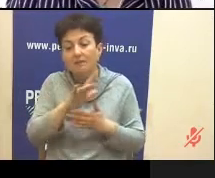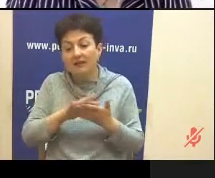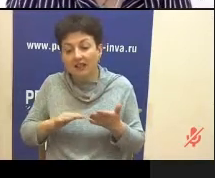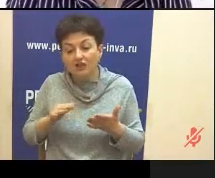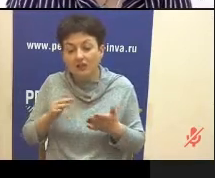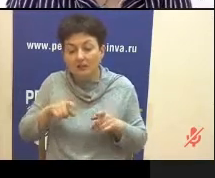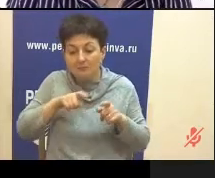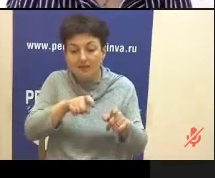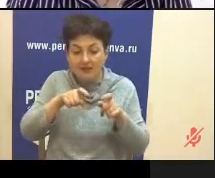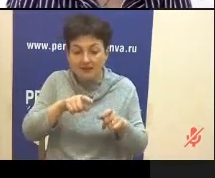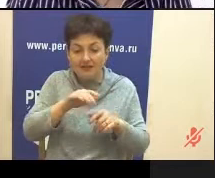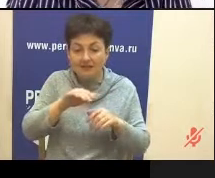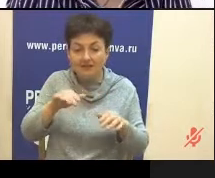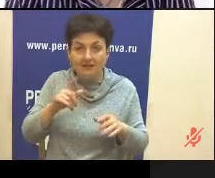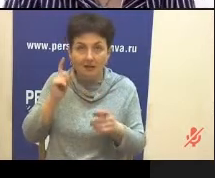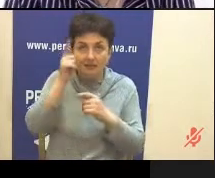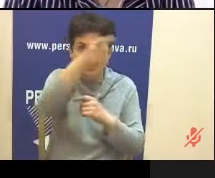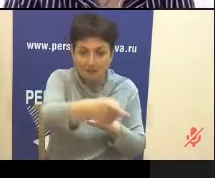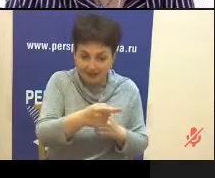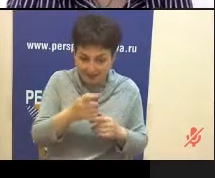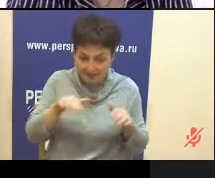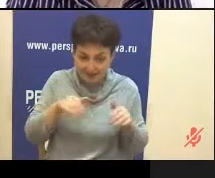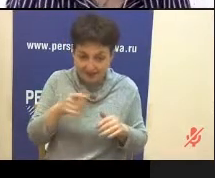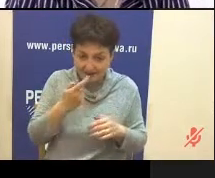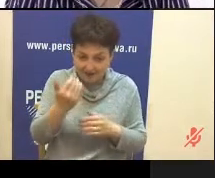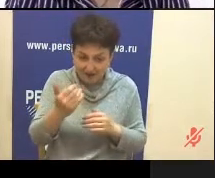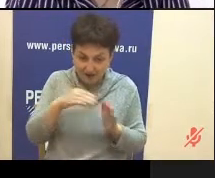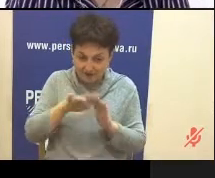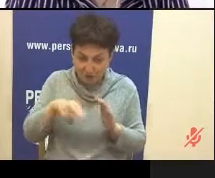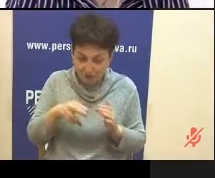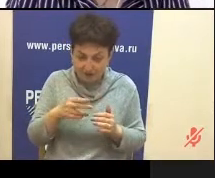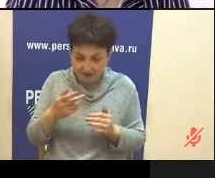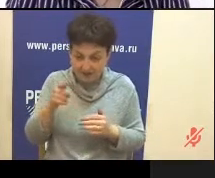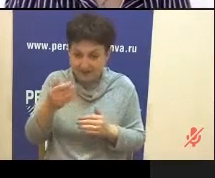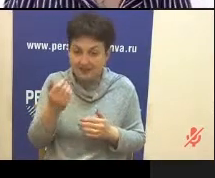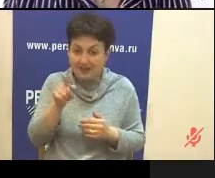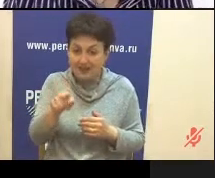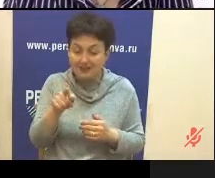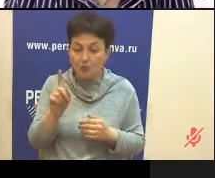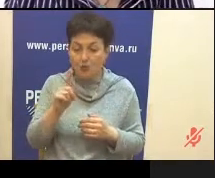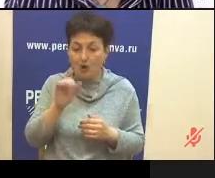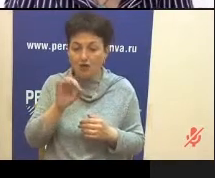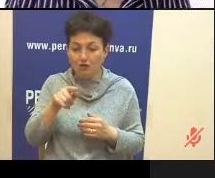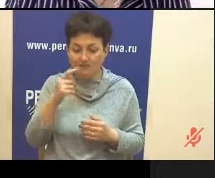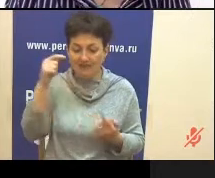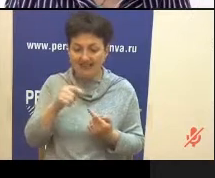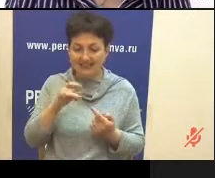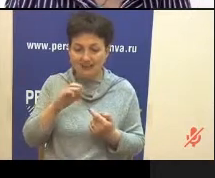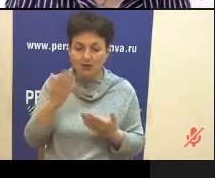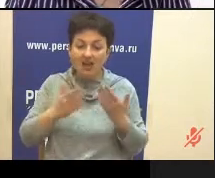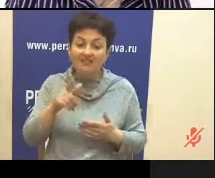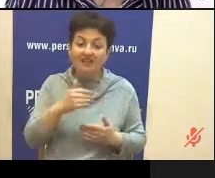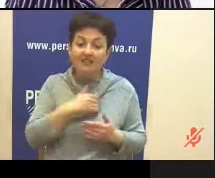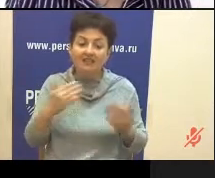продолжать бегать за беги и плавать за плывы, потому что это ваш фонд и это то, с чем вы ассоциируетесь. Либо же, если вы хотите выходить на